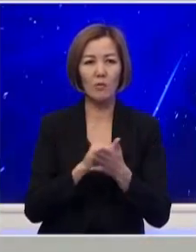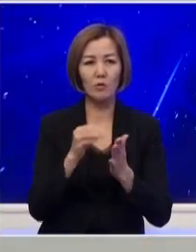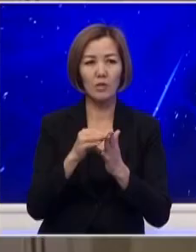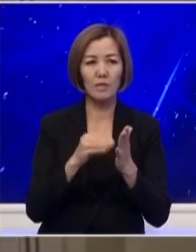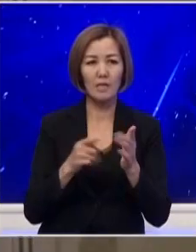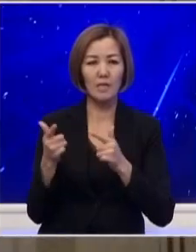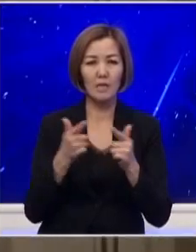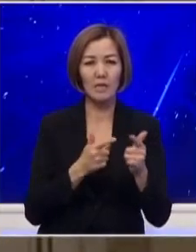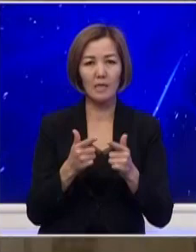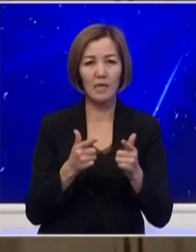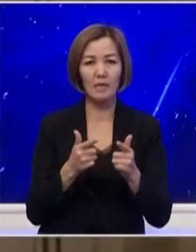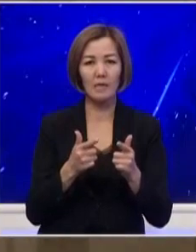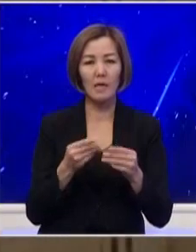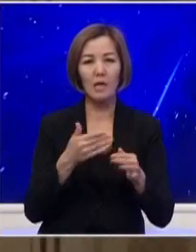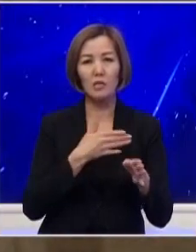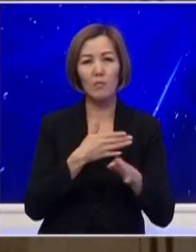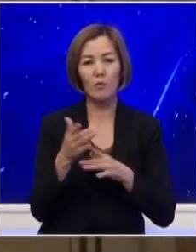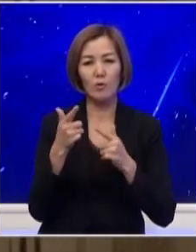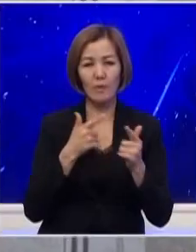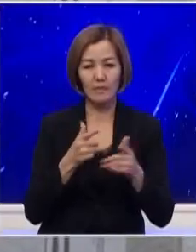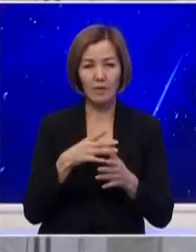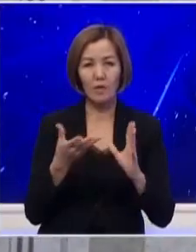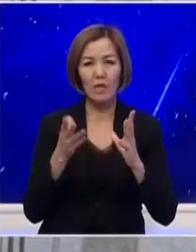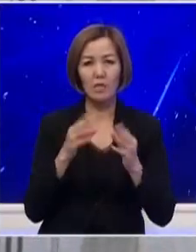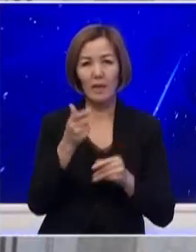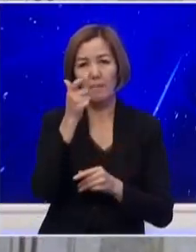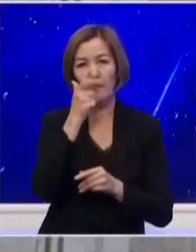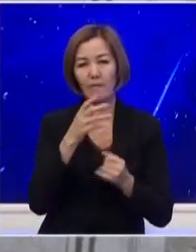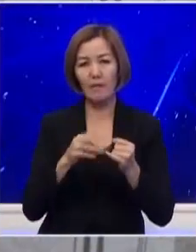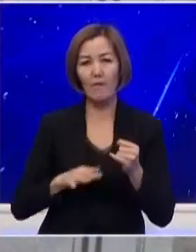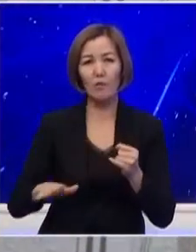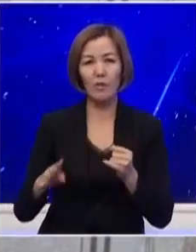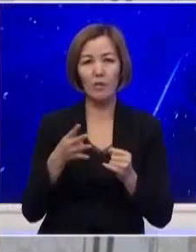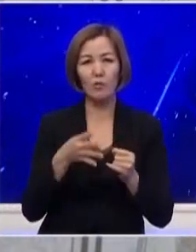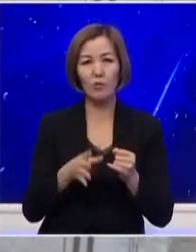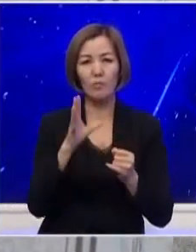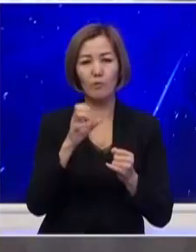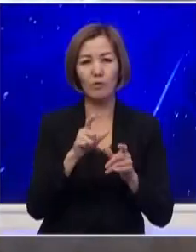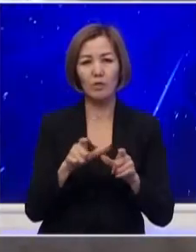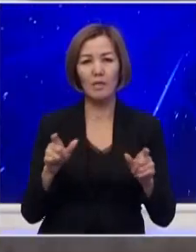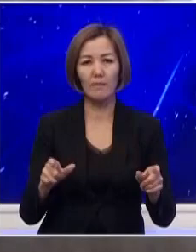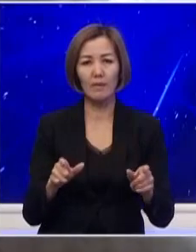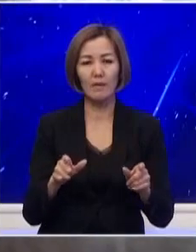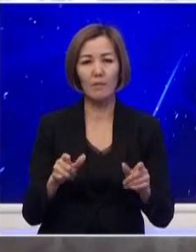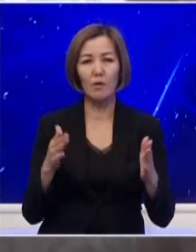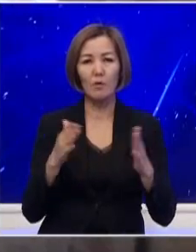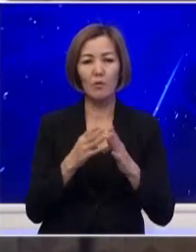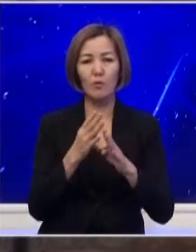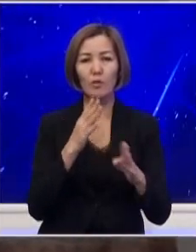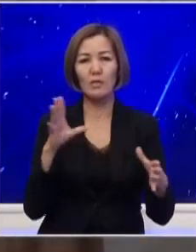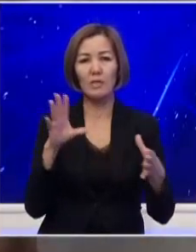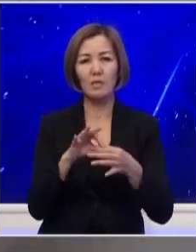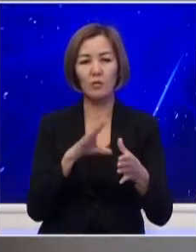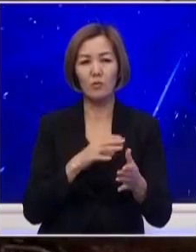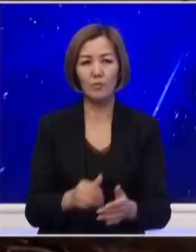инженерлік коммуникациялар желісіне қаржы бөлініп, құжаттар әзірленуде. Жалпы Панфилов ауданында 4500-ден астам тұрғын баспана кезегінде